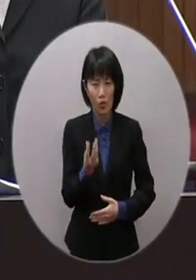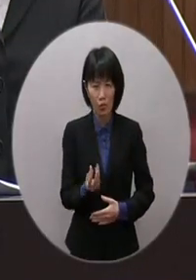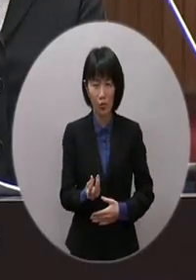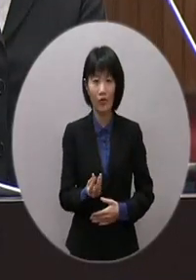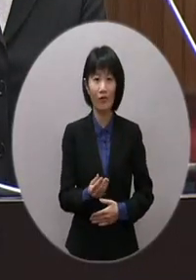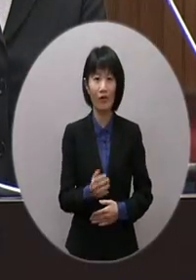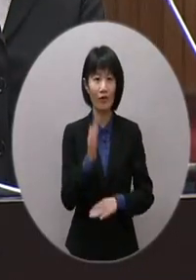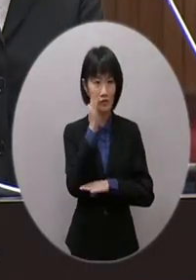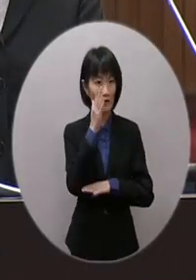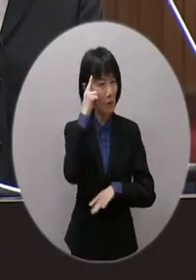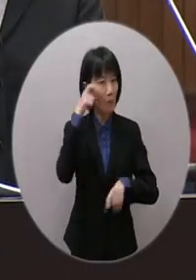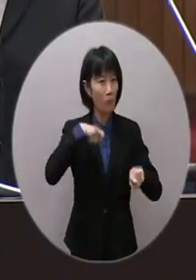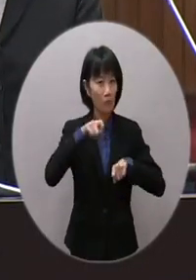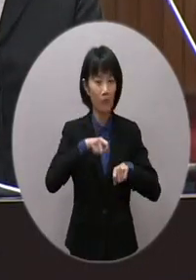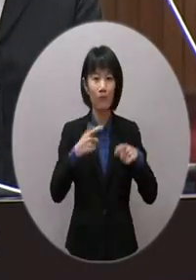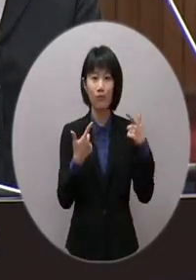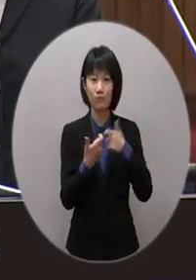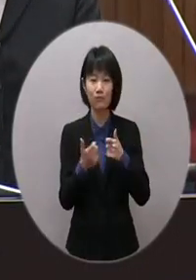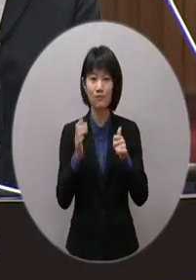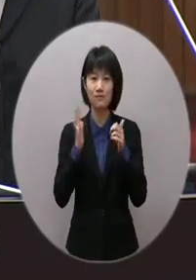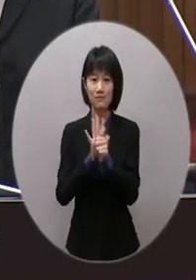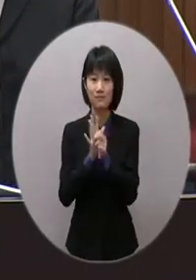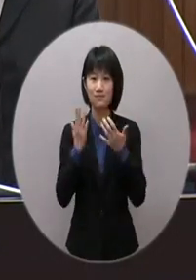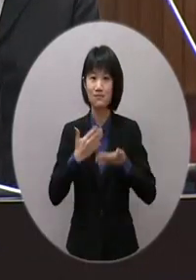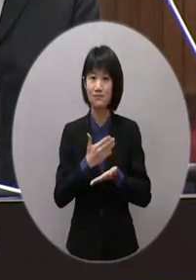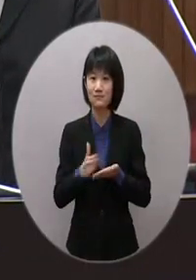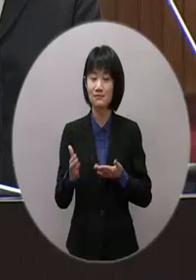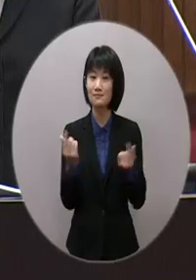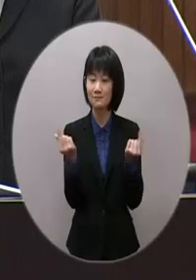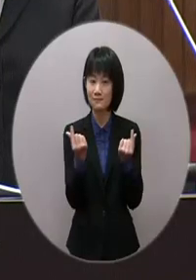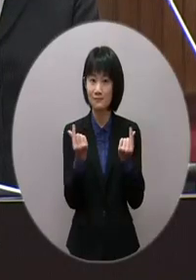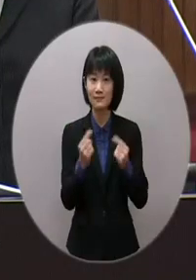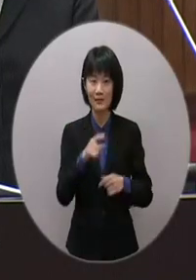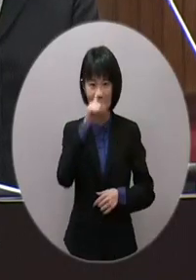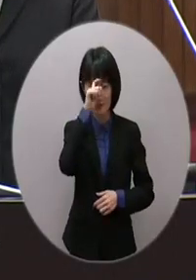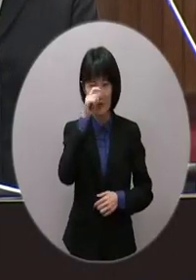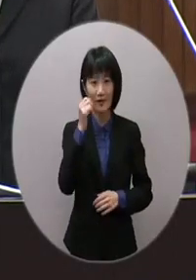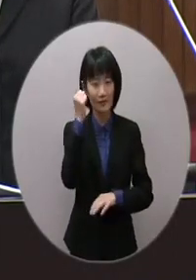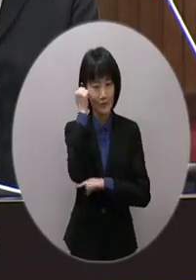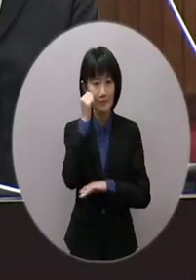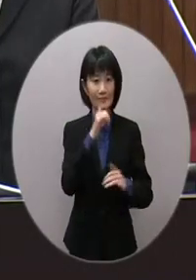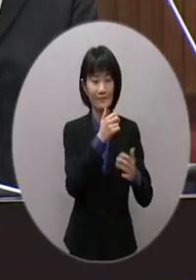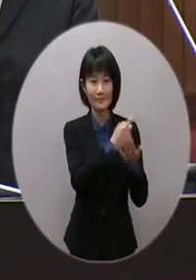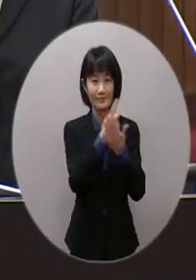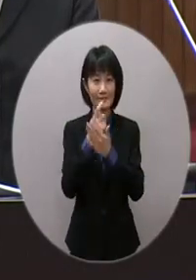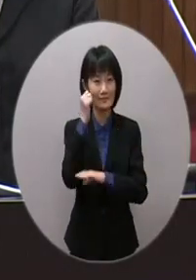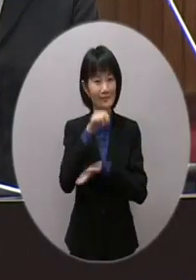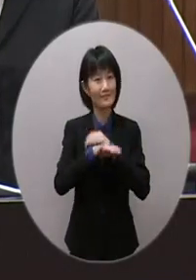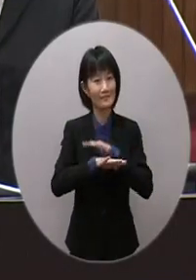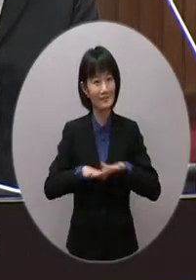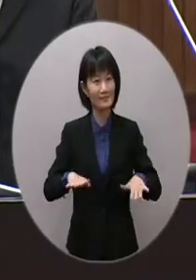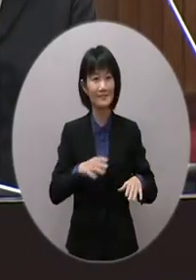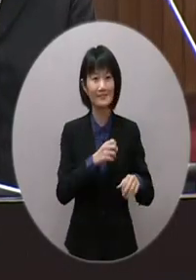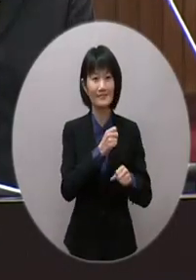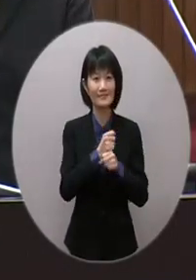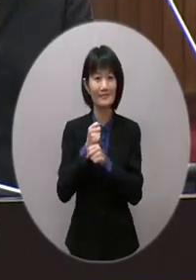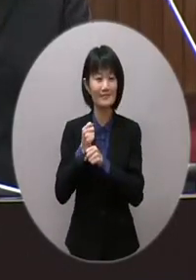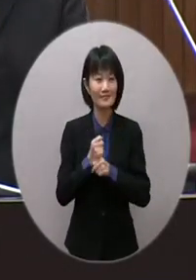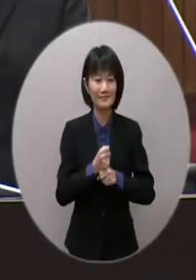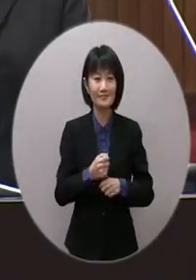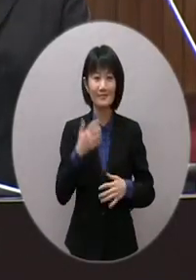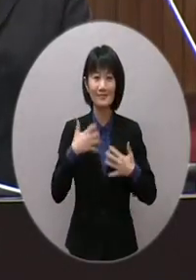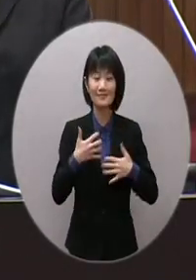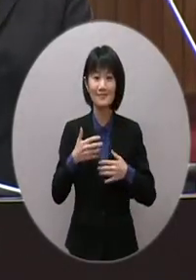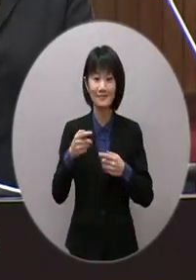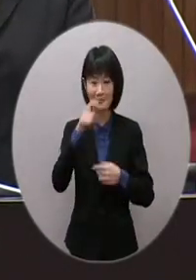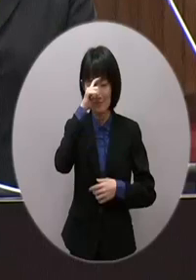的一些解决方案，包括说我们要用安居乐业、生生不息，还有均衡台湾。